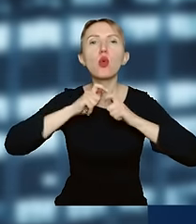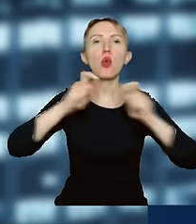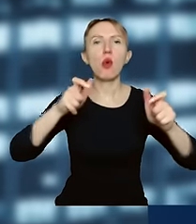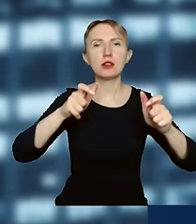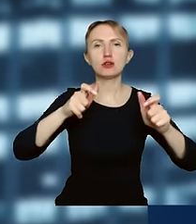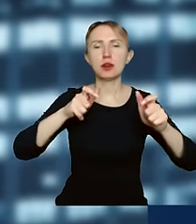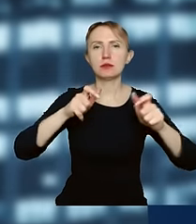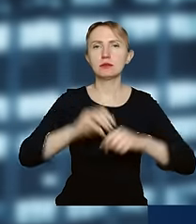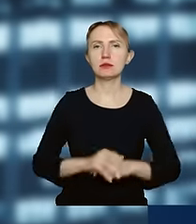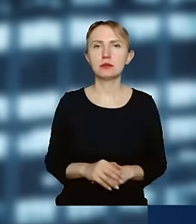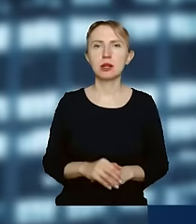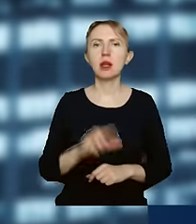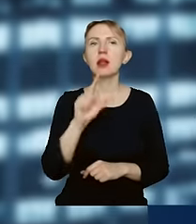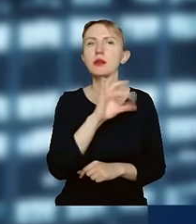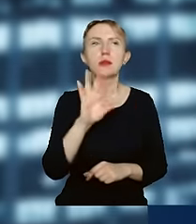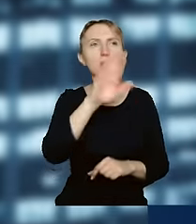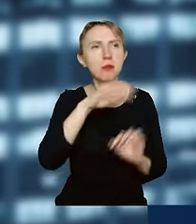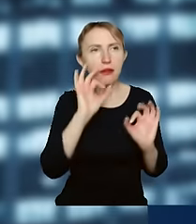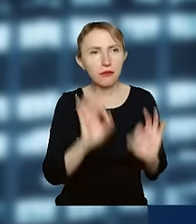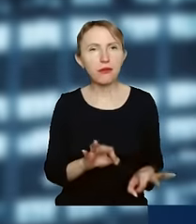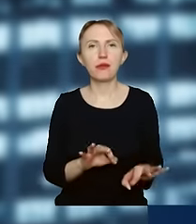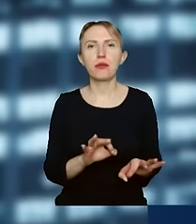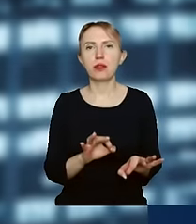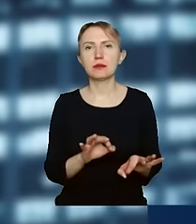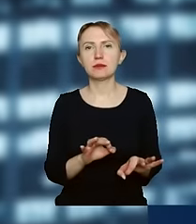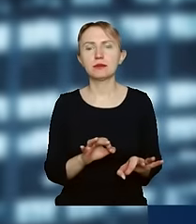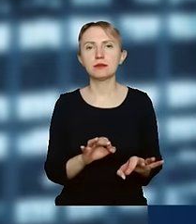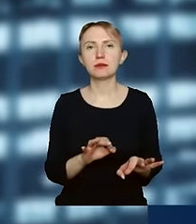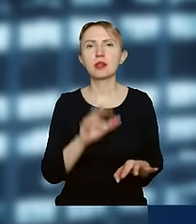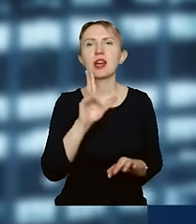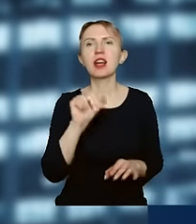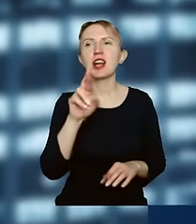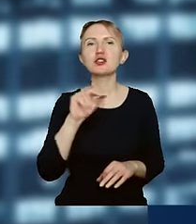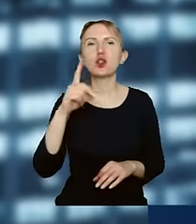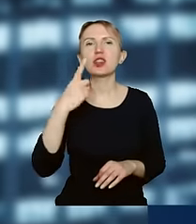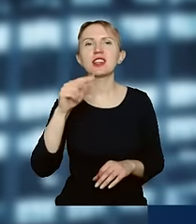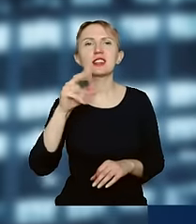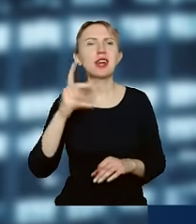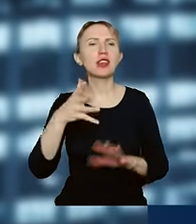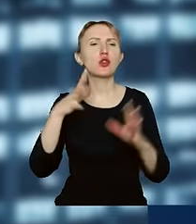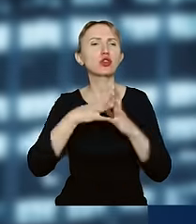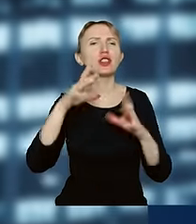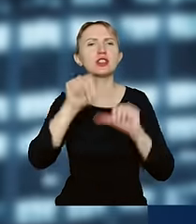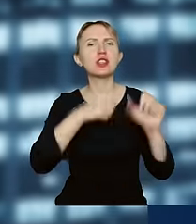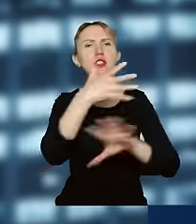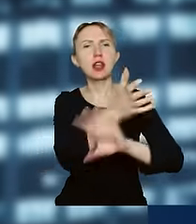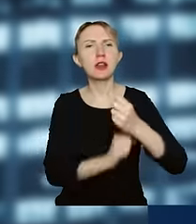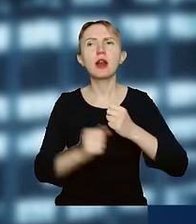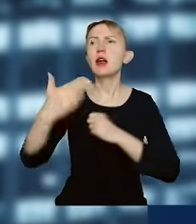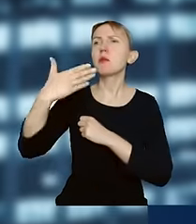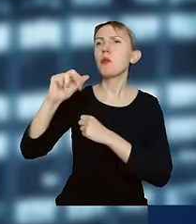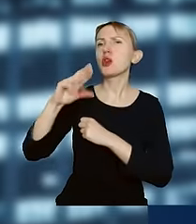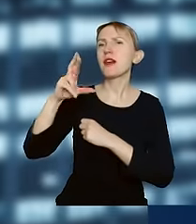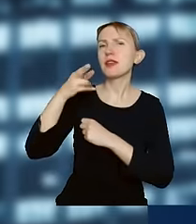że PiS jest winny, Kaczor dyktator na 10 lat do więzienia, Morawiecki na, nie